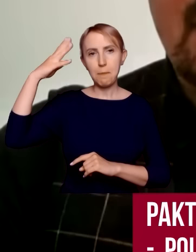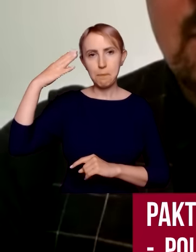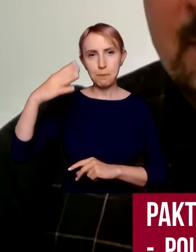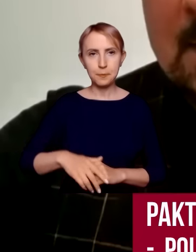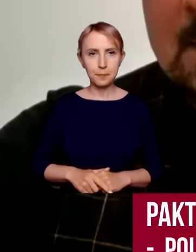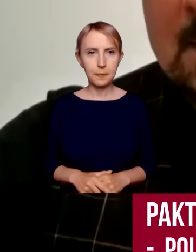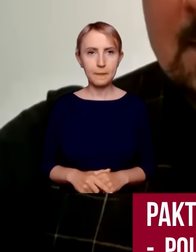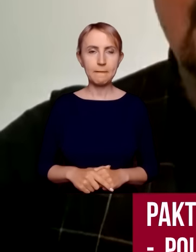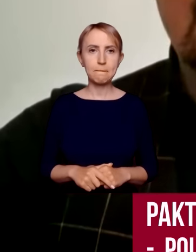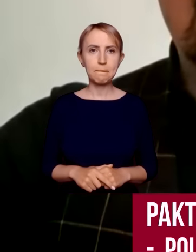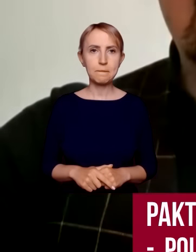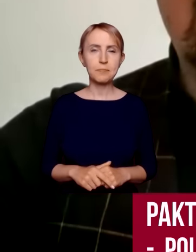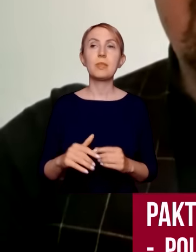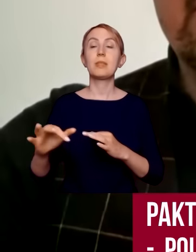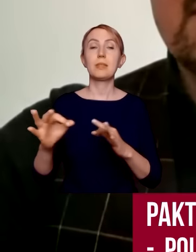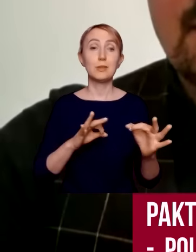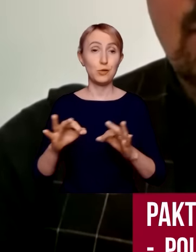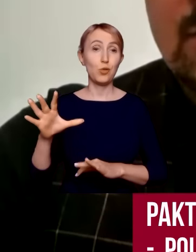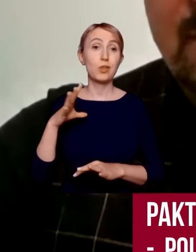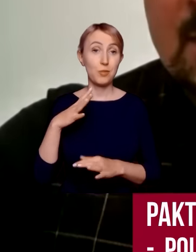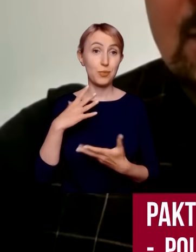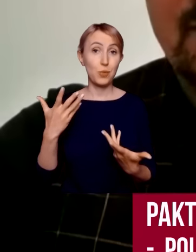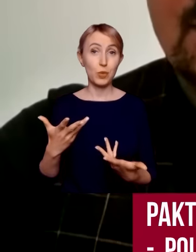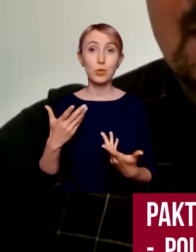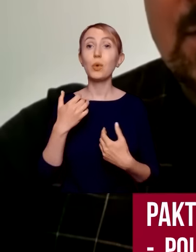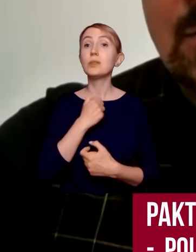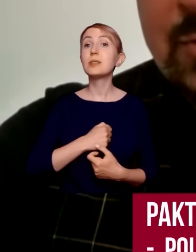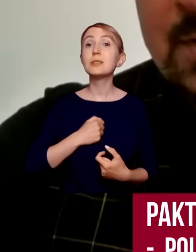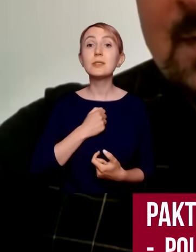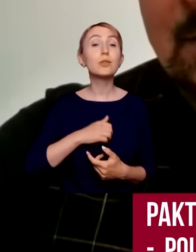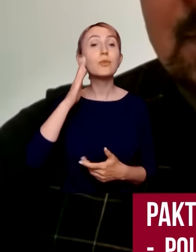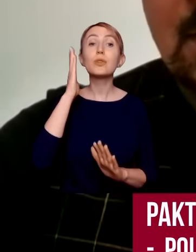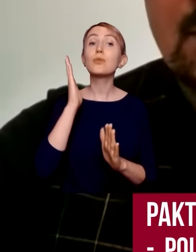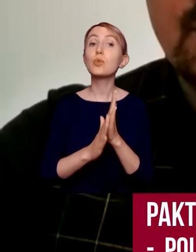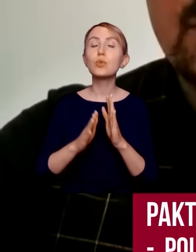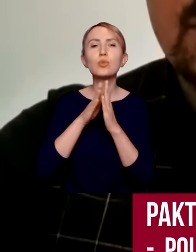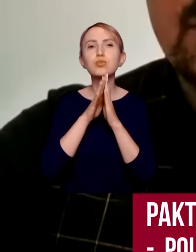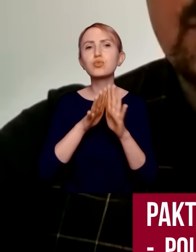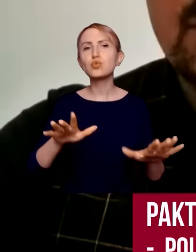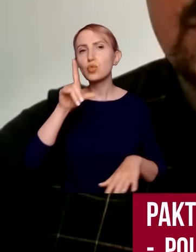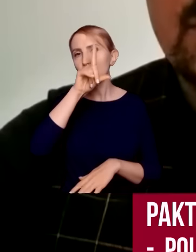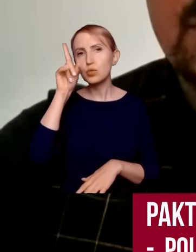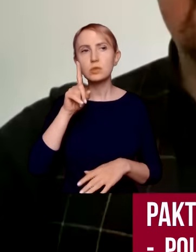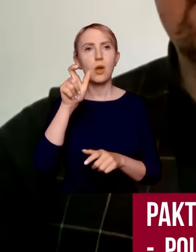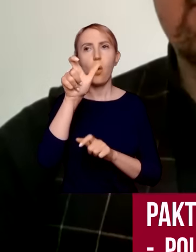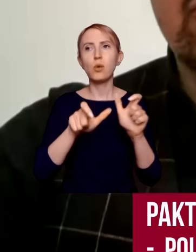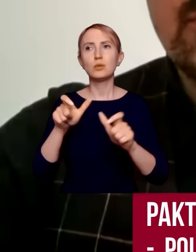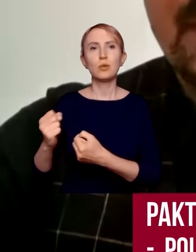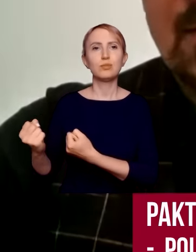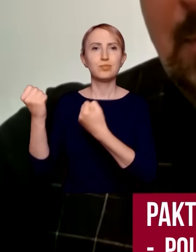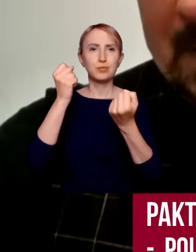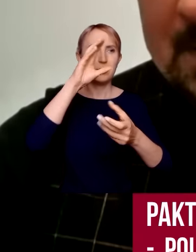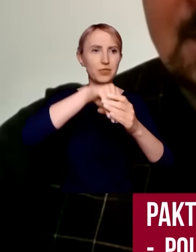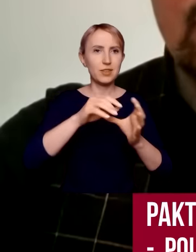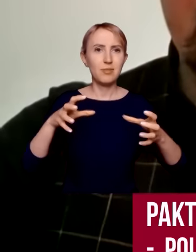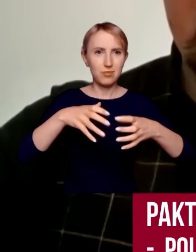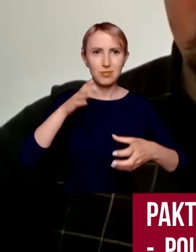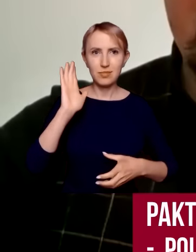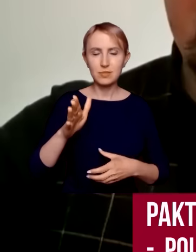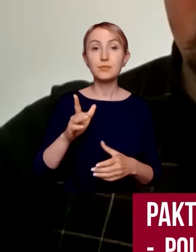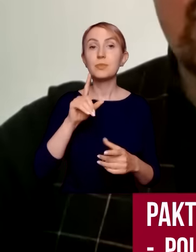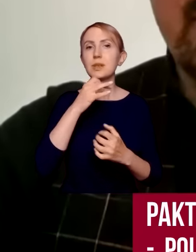historie miały miejsce i to było niestety oczywiste, że w tej masie ludzi zostaną takie osoby przerzucone. Pytanie, czy służby